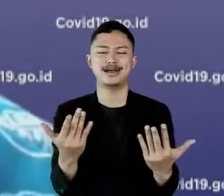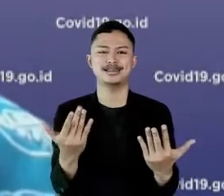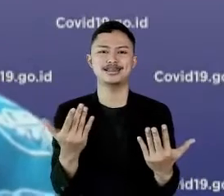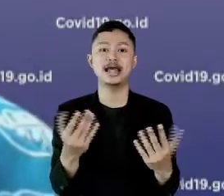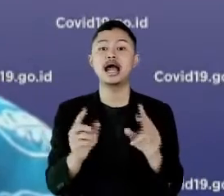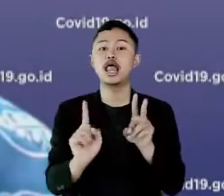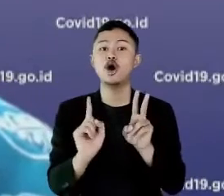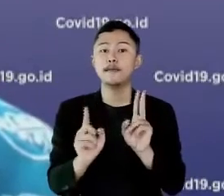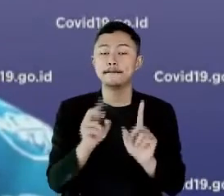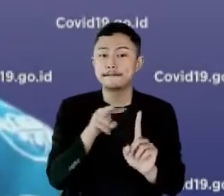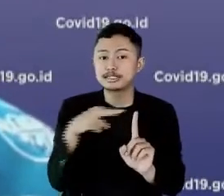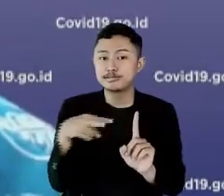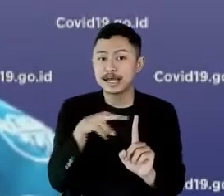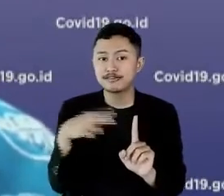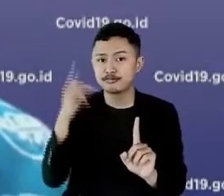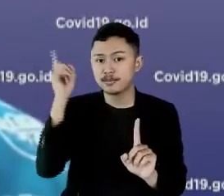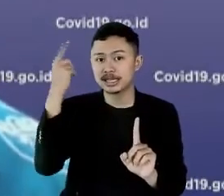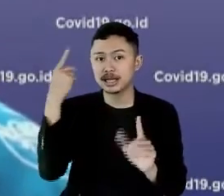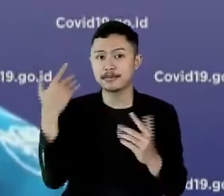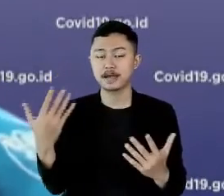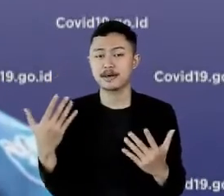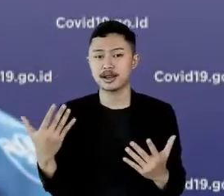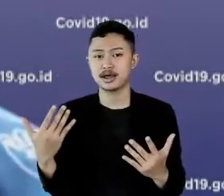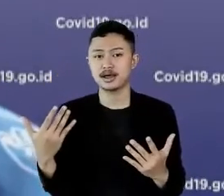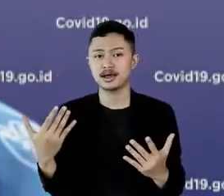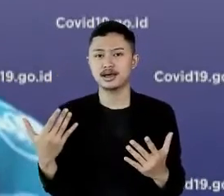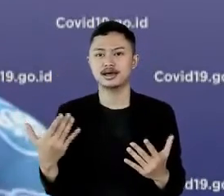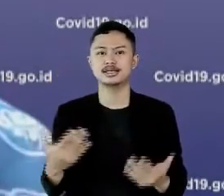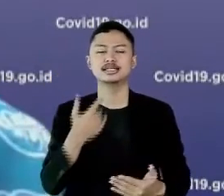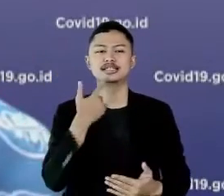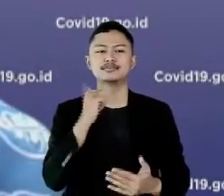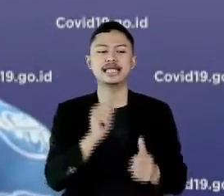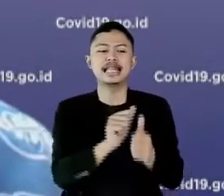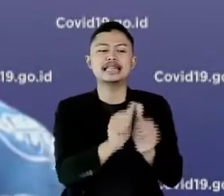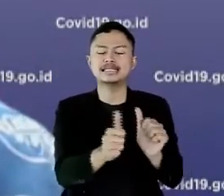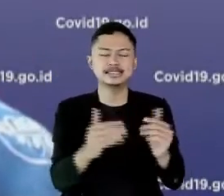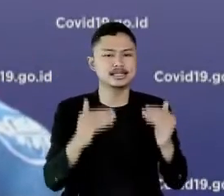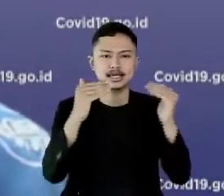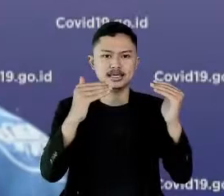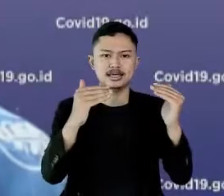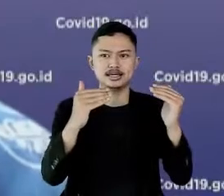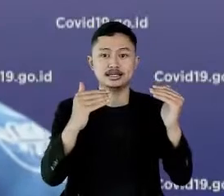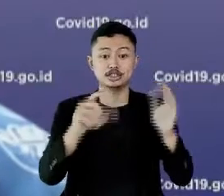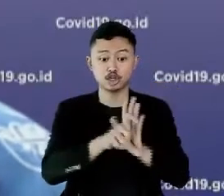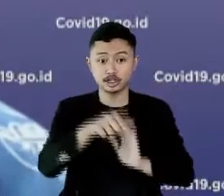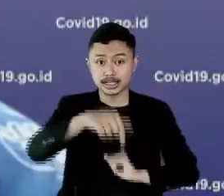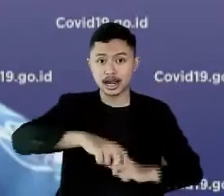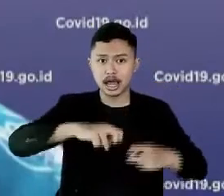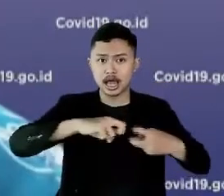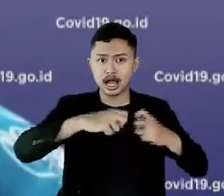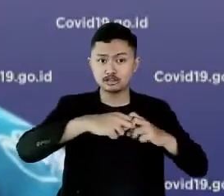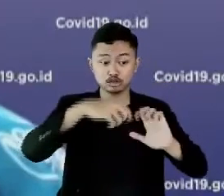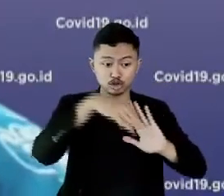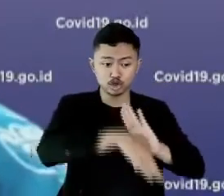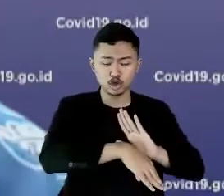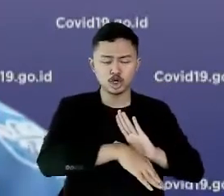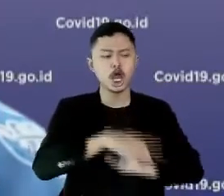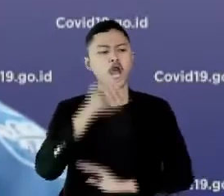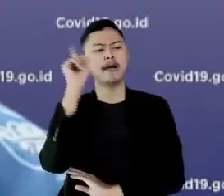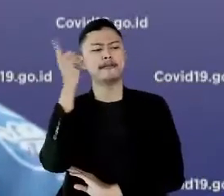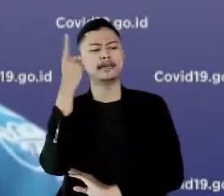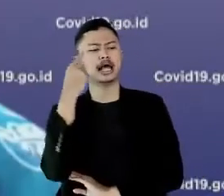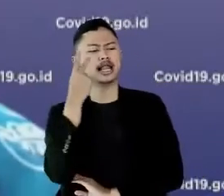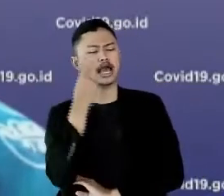Dari pemerintah harus tetap menjaga, tesnya harus tetap tinggi. Jadi kasus turun, tesnya jangan diturunkan, harus tetap